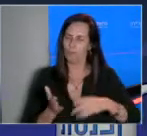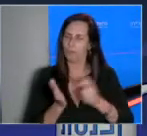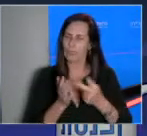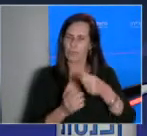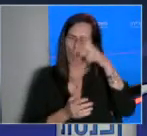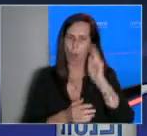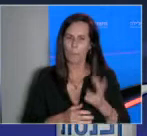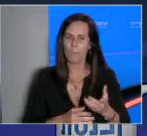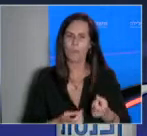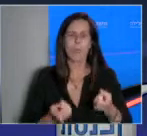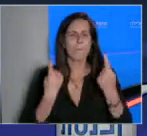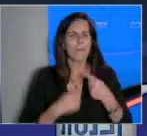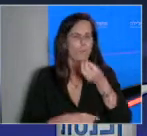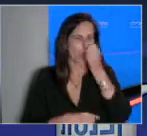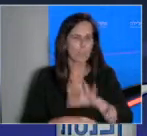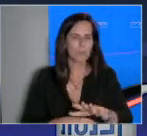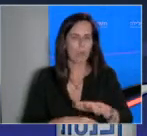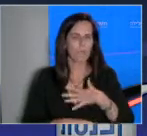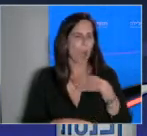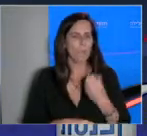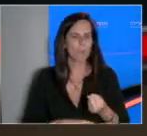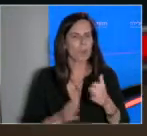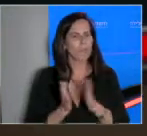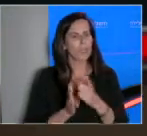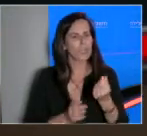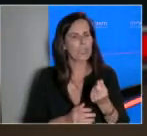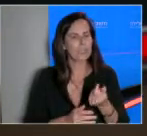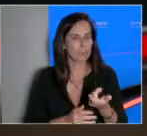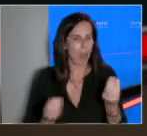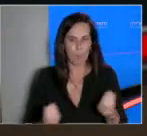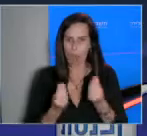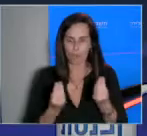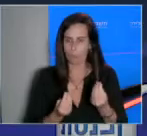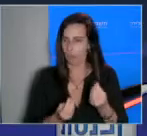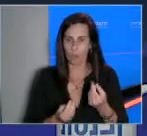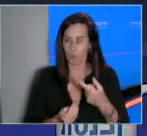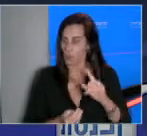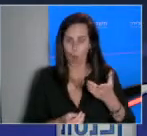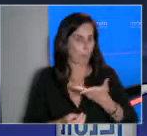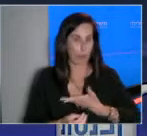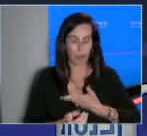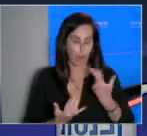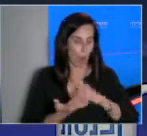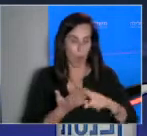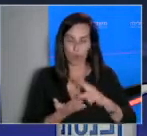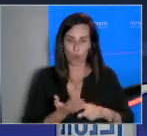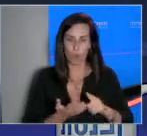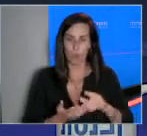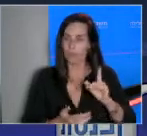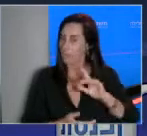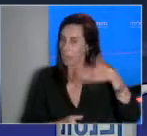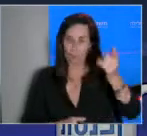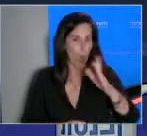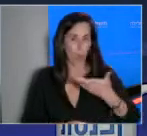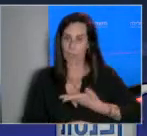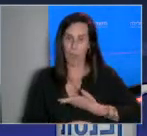אומרת, מאיפה החוצפה והעוז לבקש כסף על משהו שאנחנו כבר לא מקבלים חודשים, לא